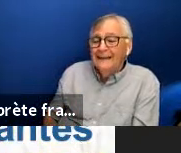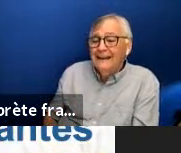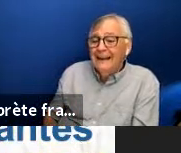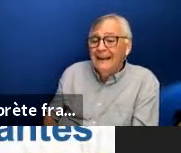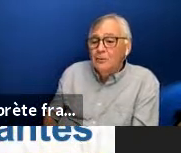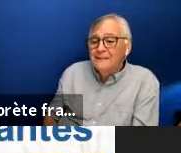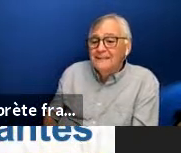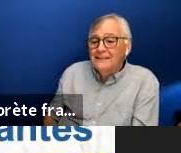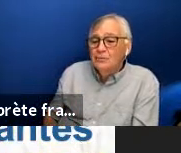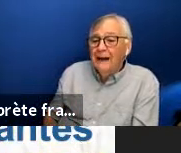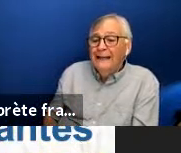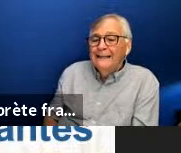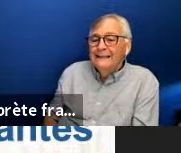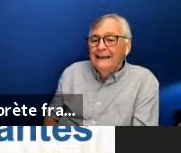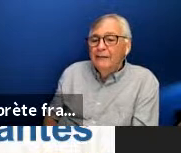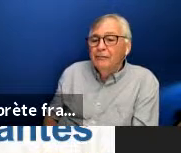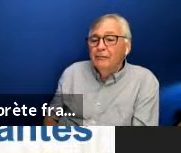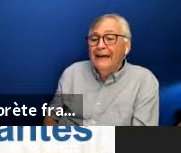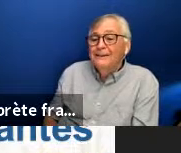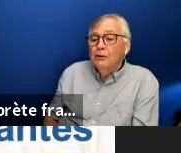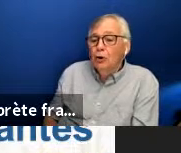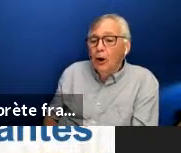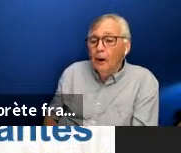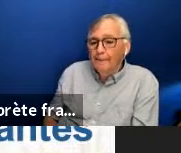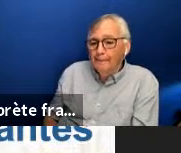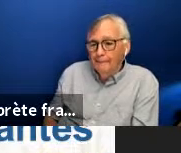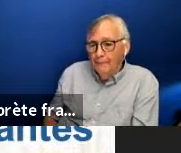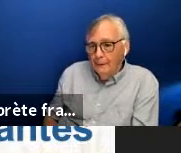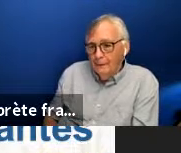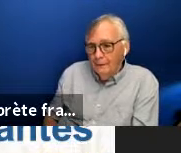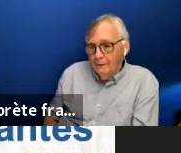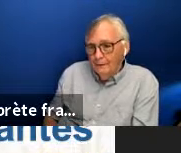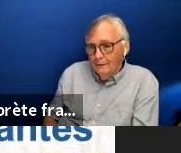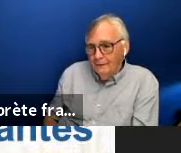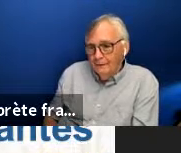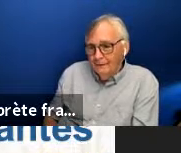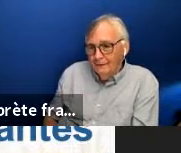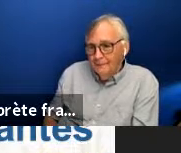français. En anglais, on disait souvent « deaf and dumb ».